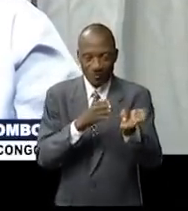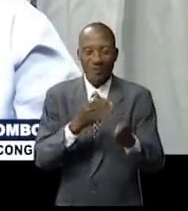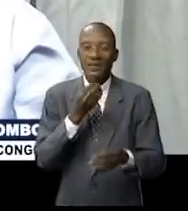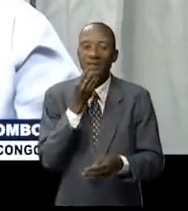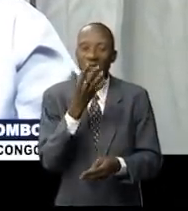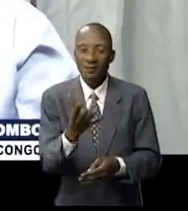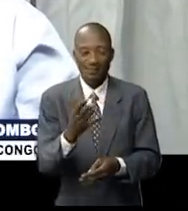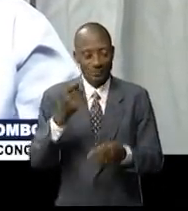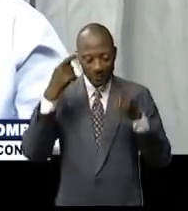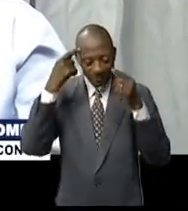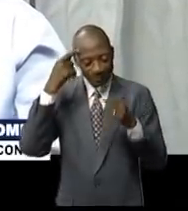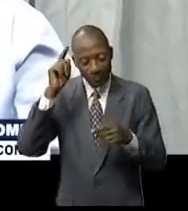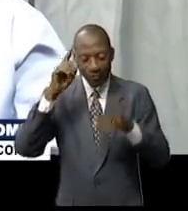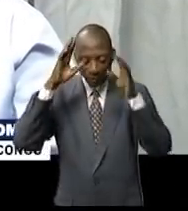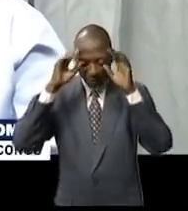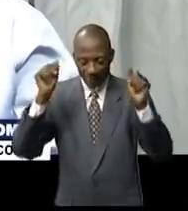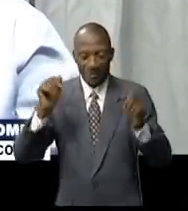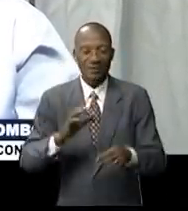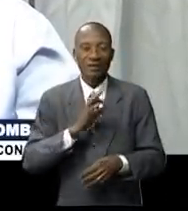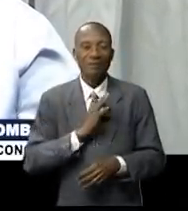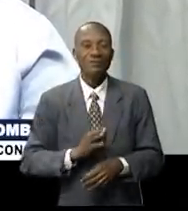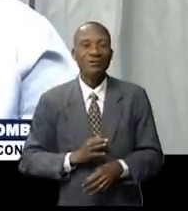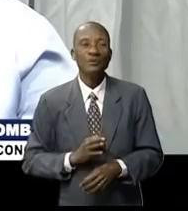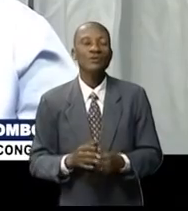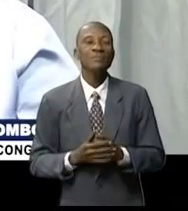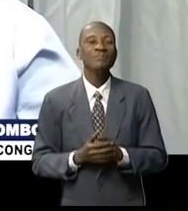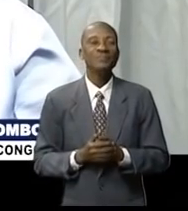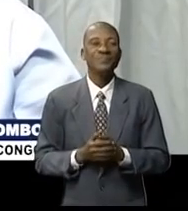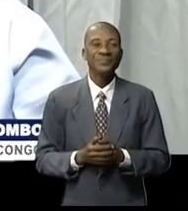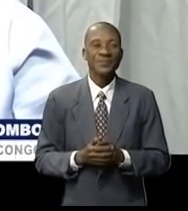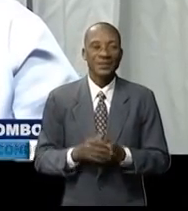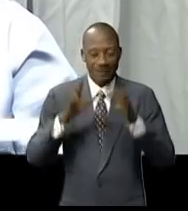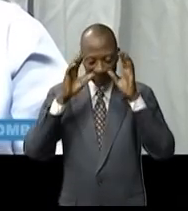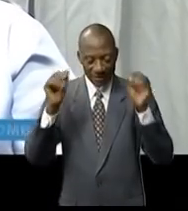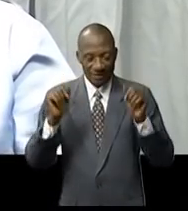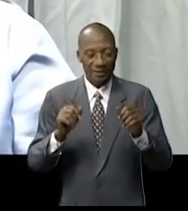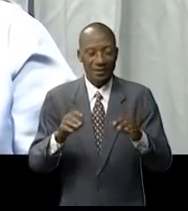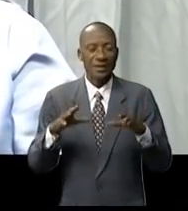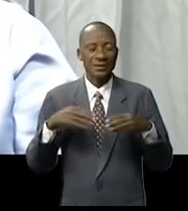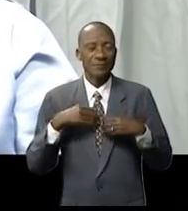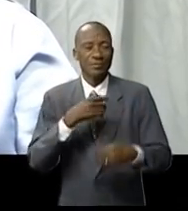que ce soit. La seconde réaction, c'est de dire que par...